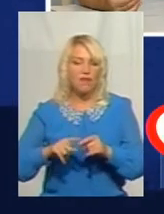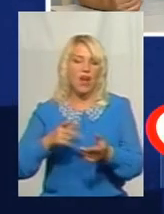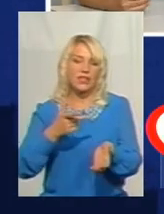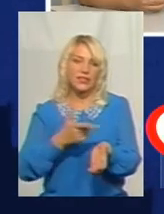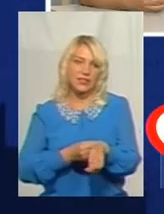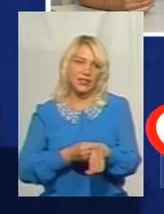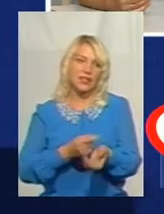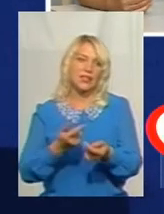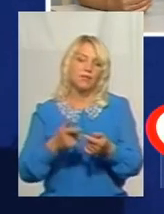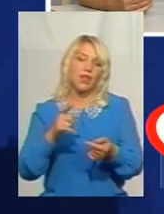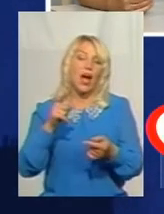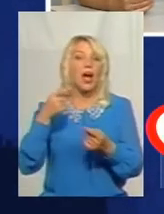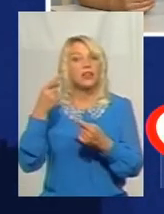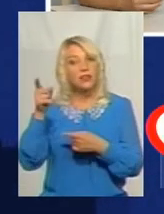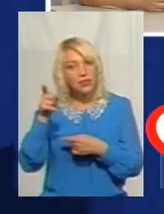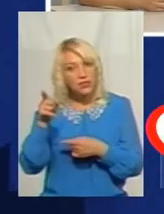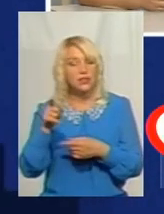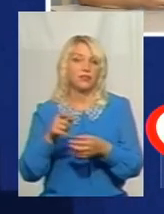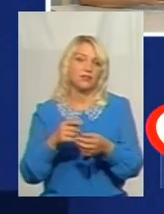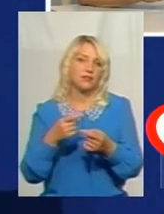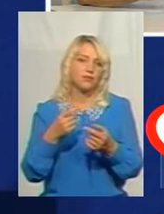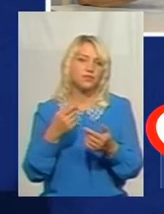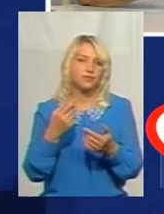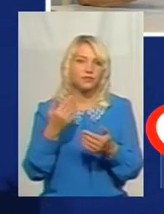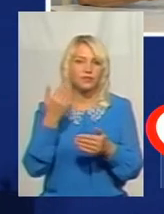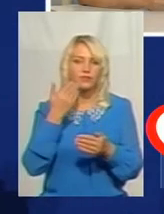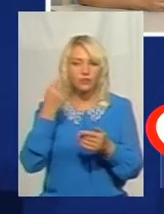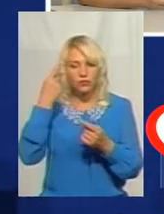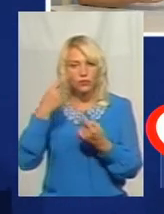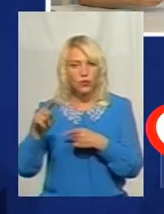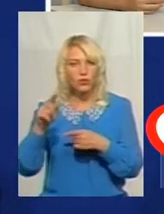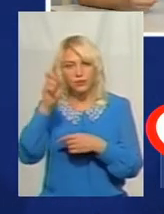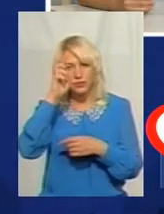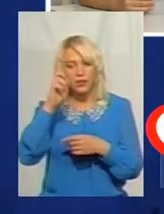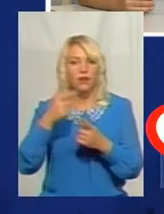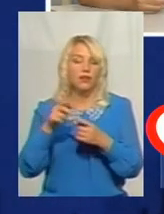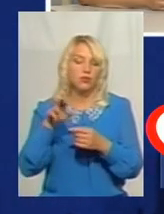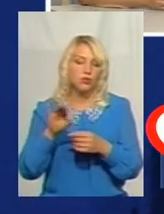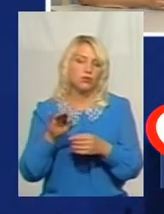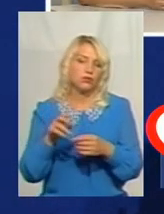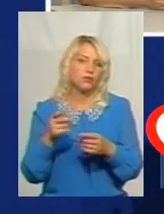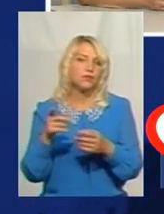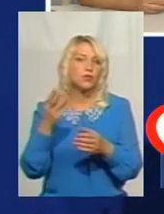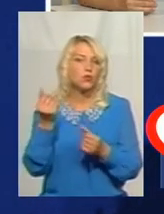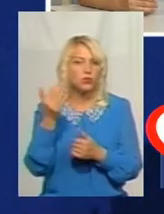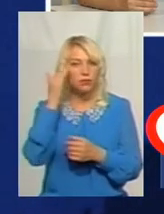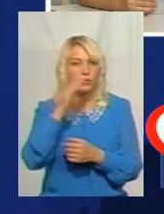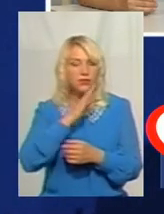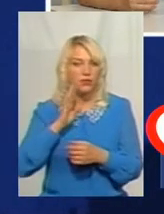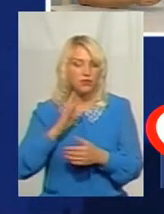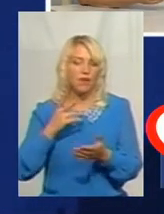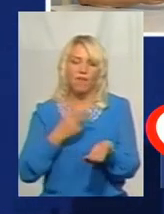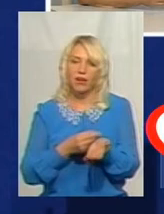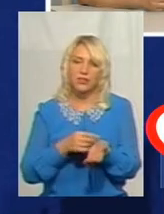– це за власні кошти батьків. Тобто вакцини для планового щеплення в нас є від всіх